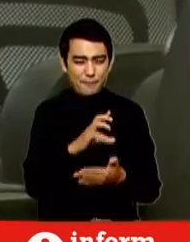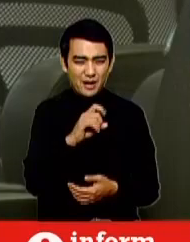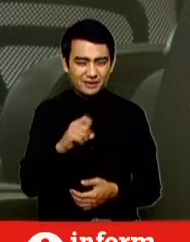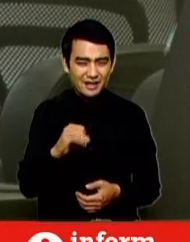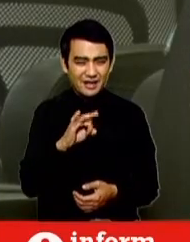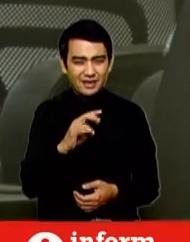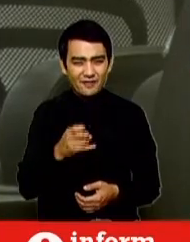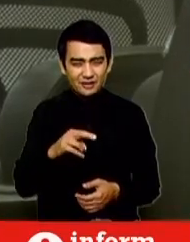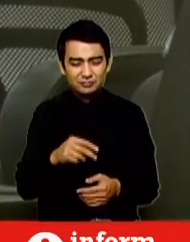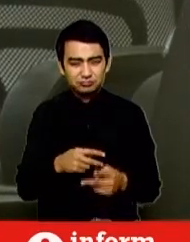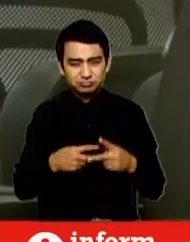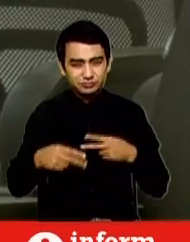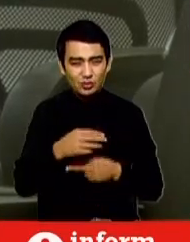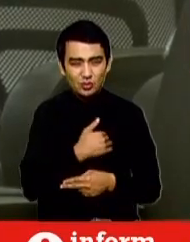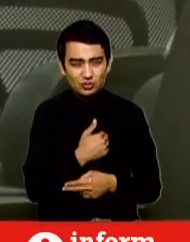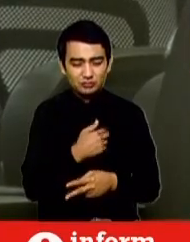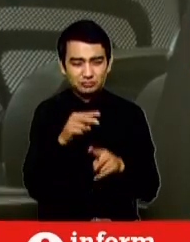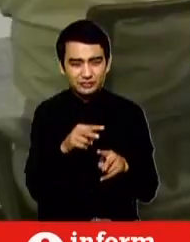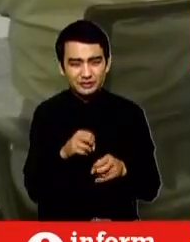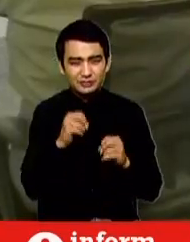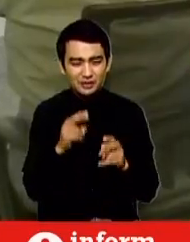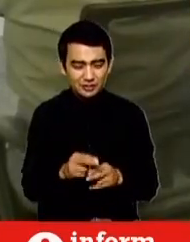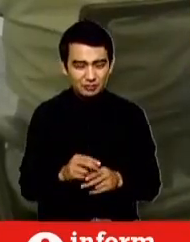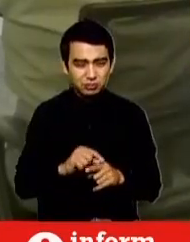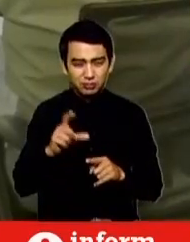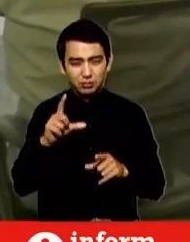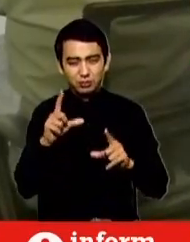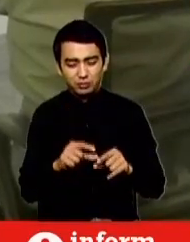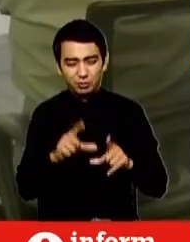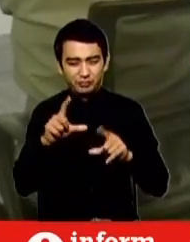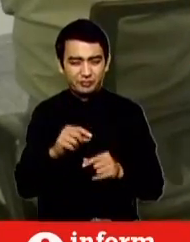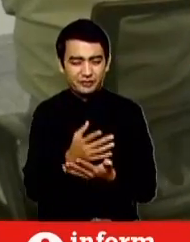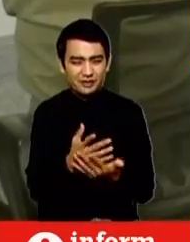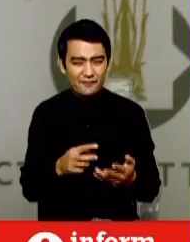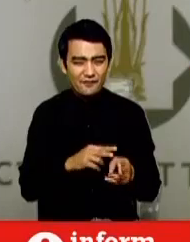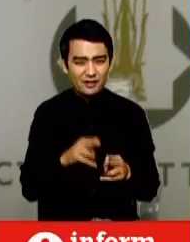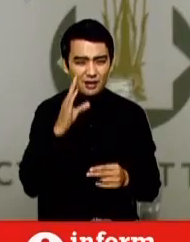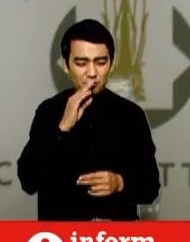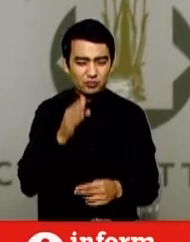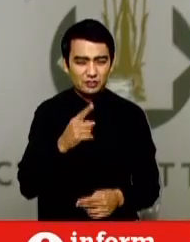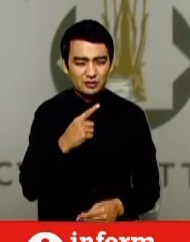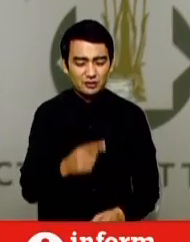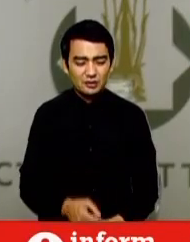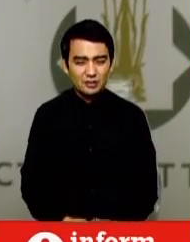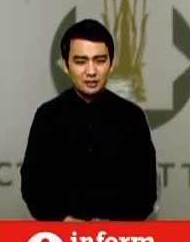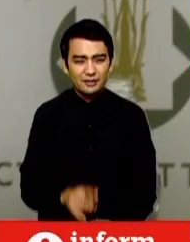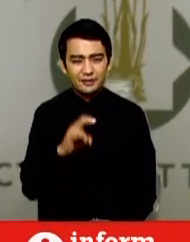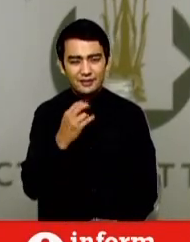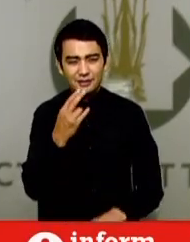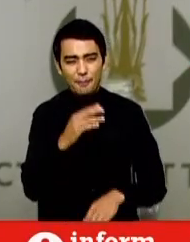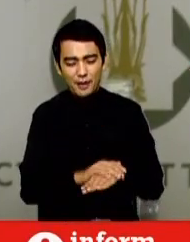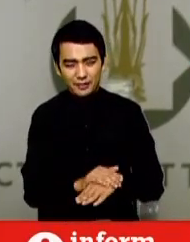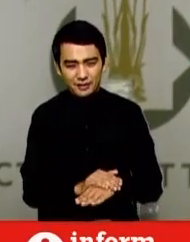сауда серіктес елдер тарапынан инфляциялық қысымның артуы қалыптасқан ахуалға әсер етуі ықтимал. Национальный банк и